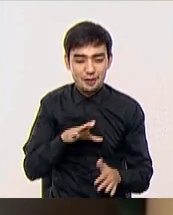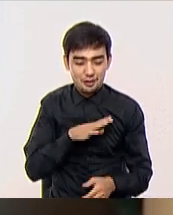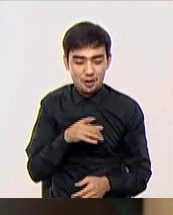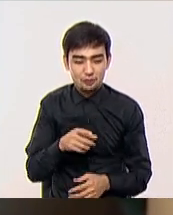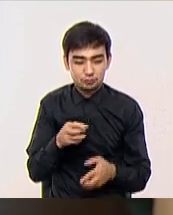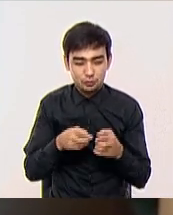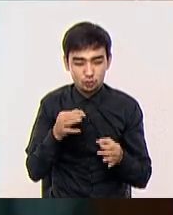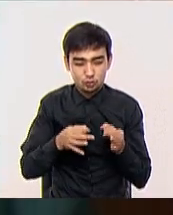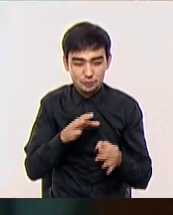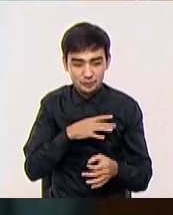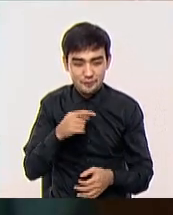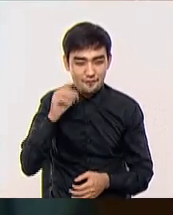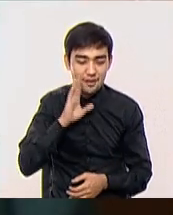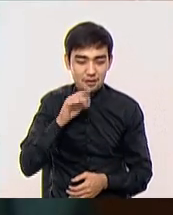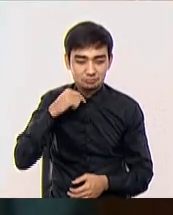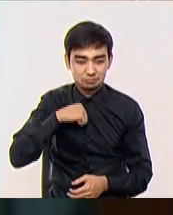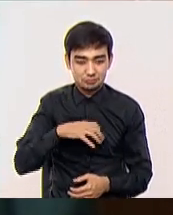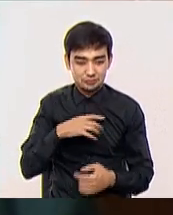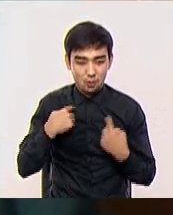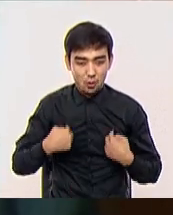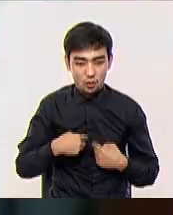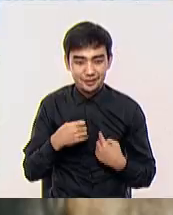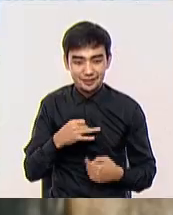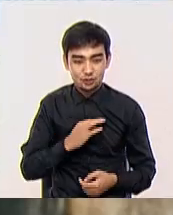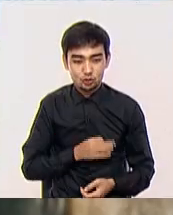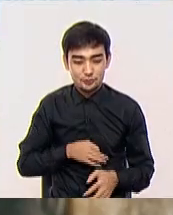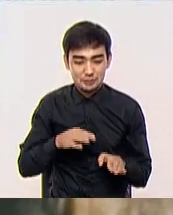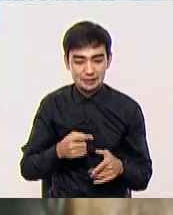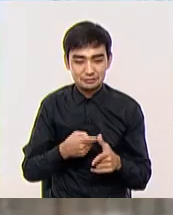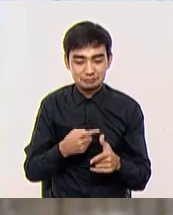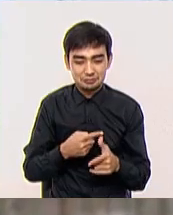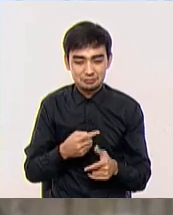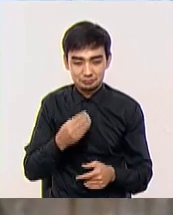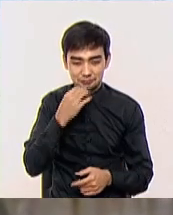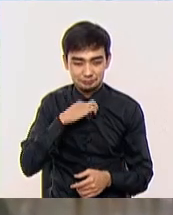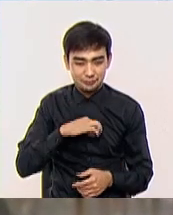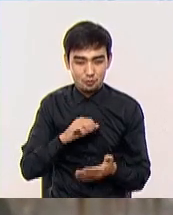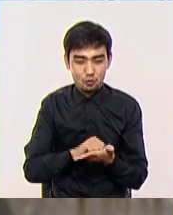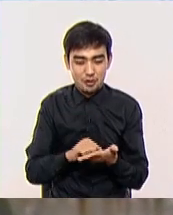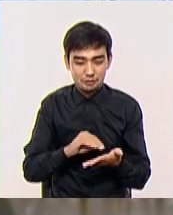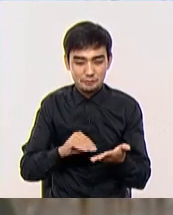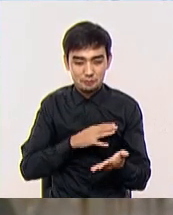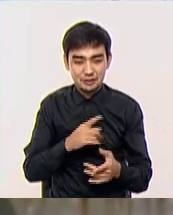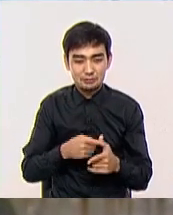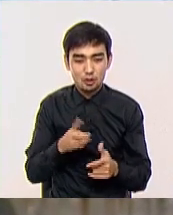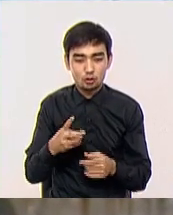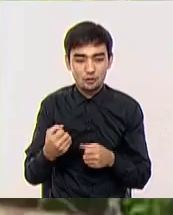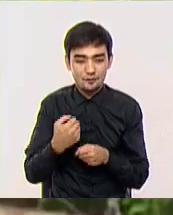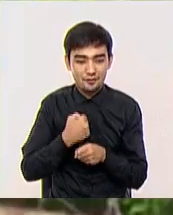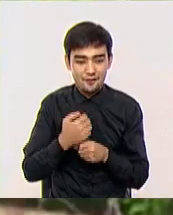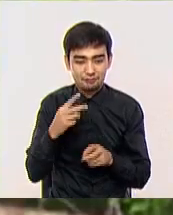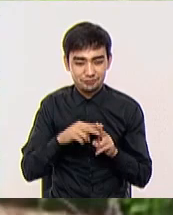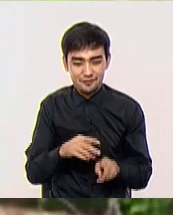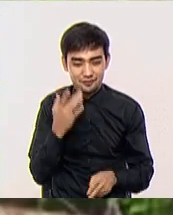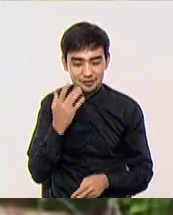судмедэксперты обнаружили воду, а в желудке записку с именами мучителей. Татьяна Абакумова уверена, коллеги осужденных теперь мстят